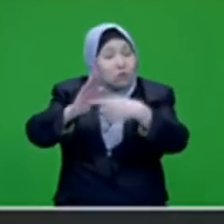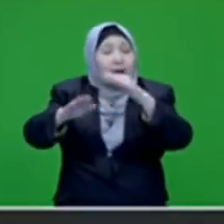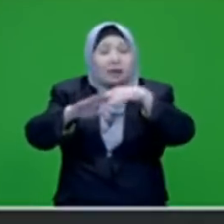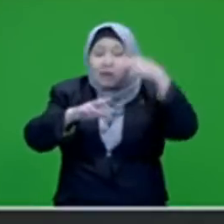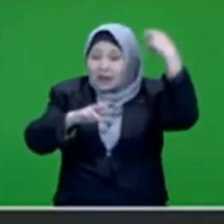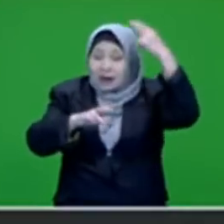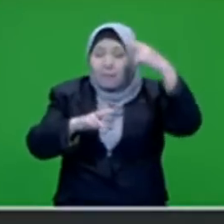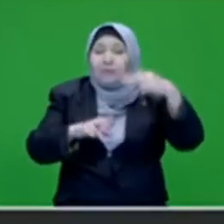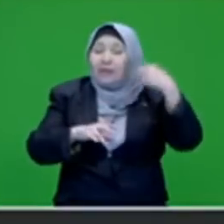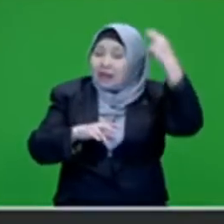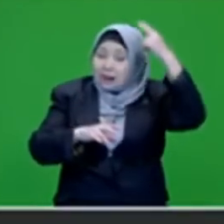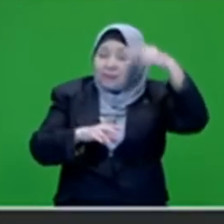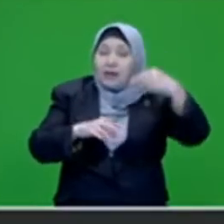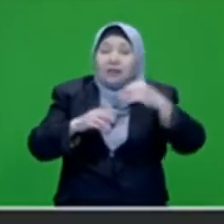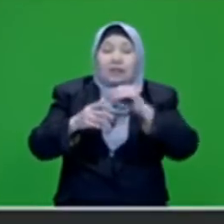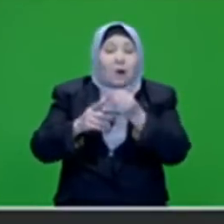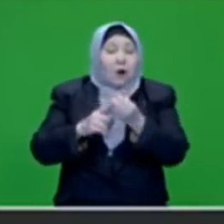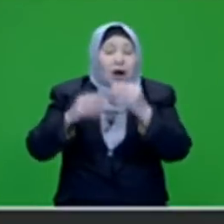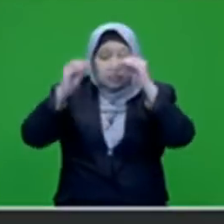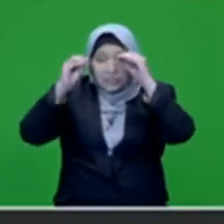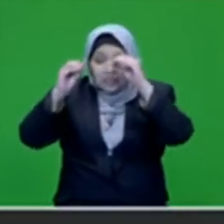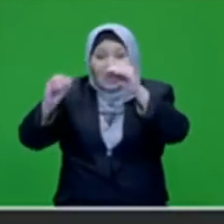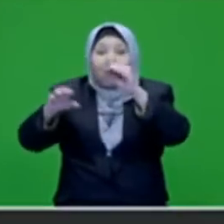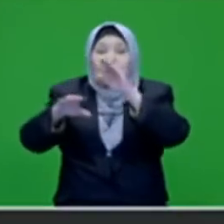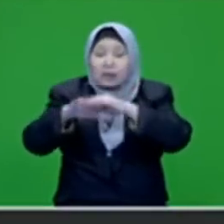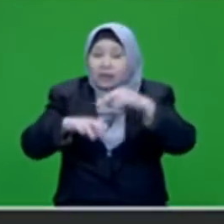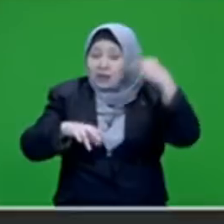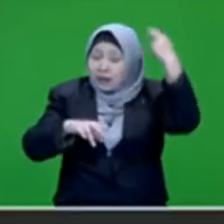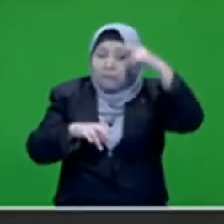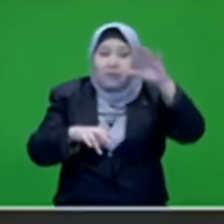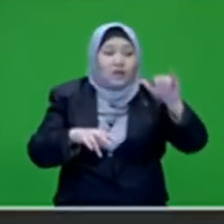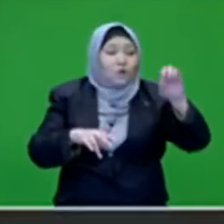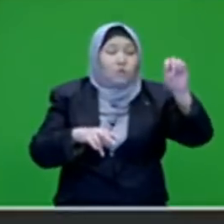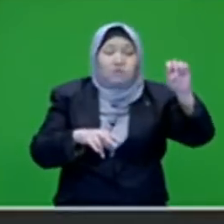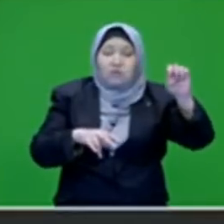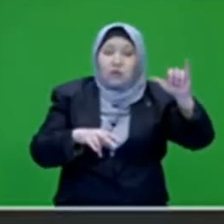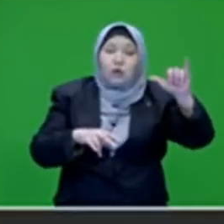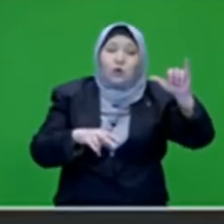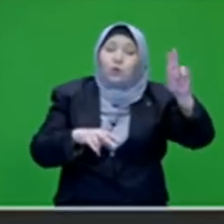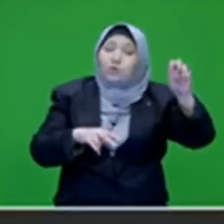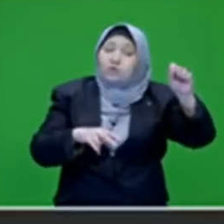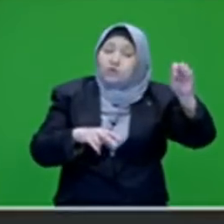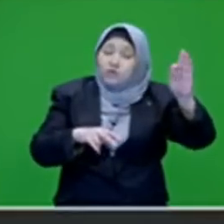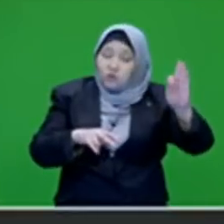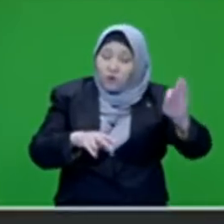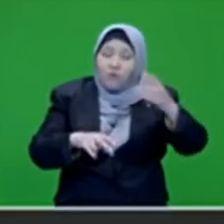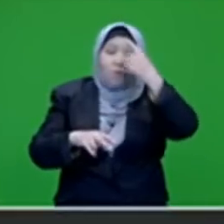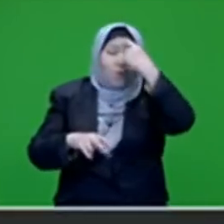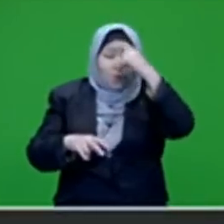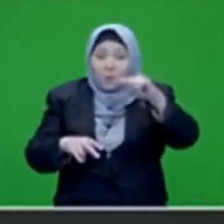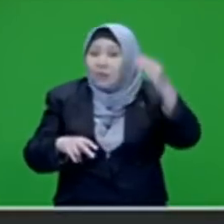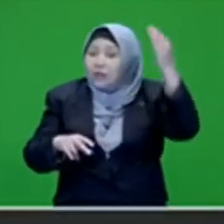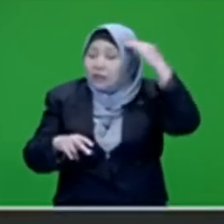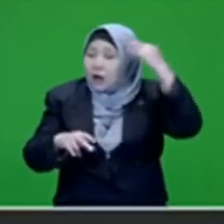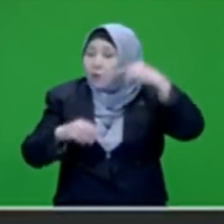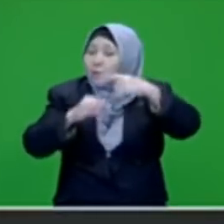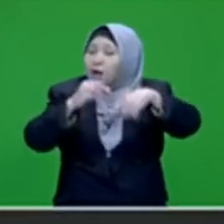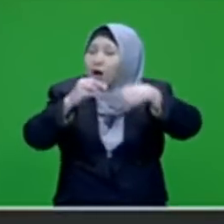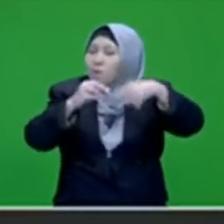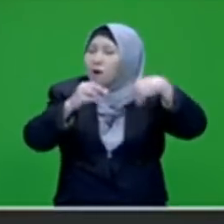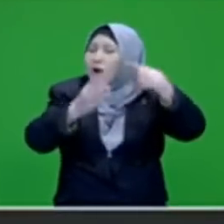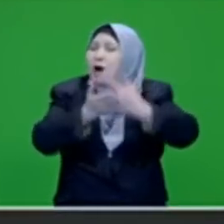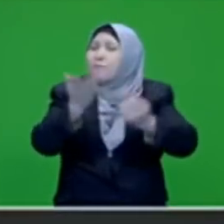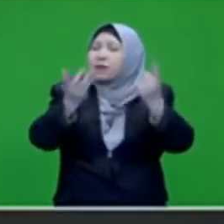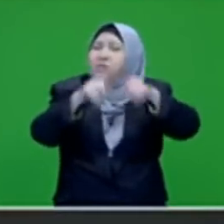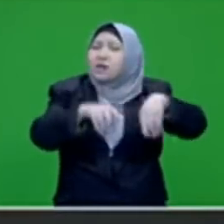atau diajarkan Allah ajarkan kepada Nabi Allah Yusuf AS untuk mengetahui perkara yang akan datang.